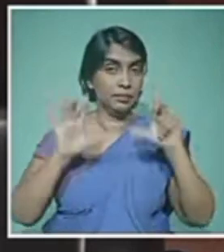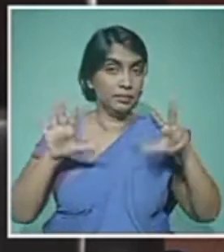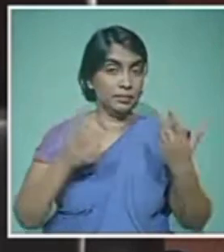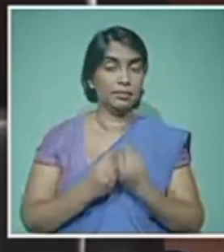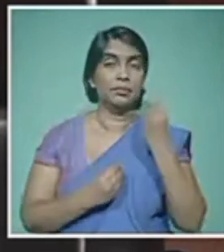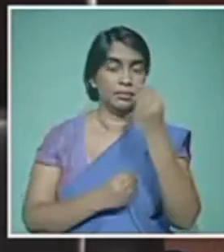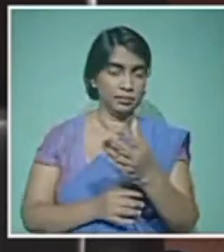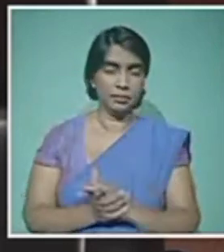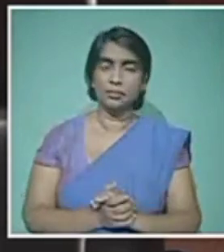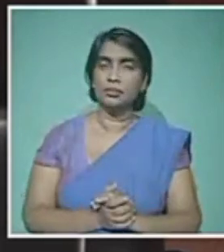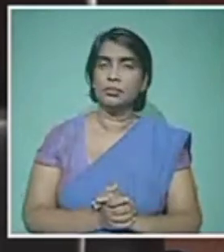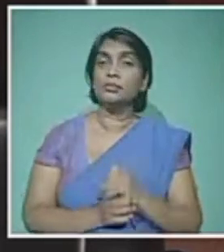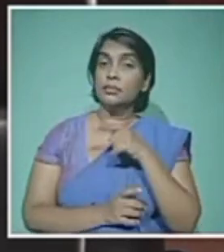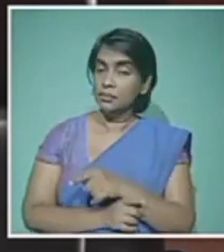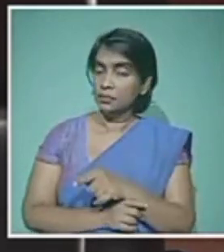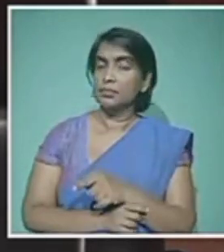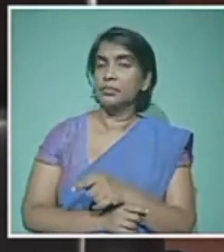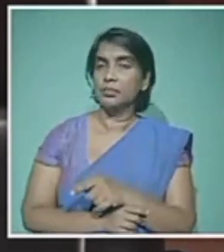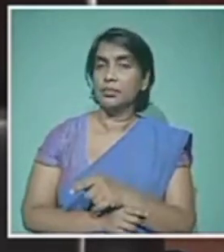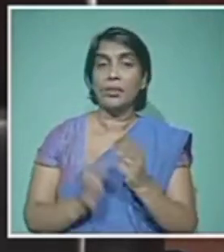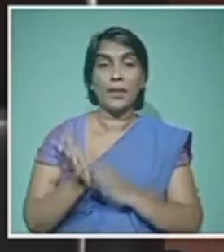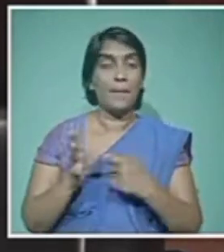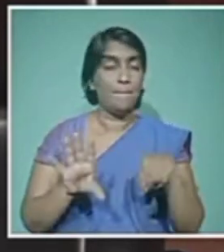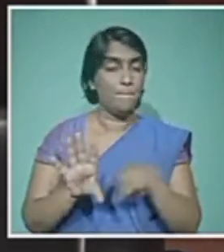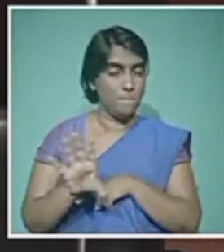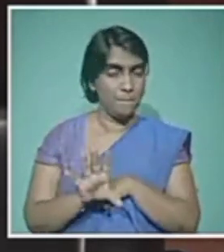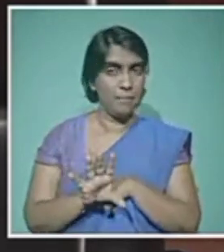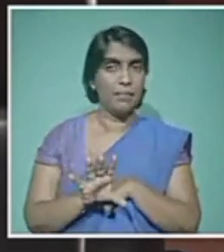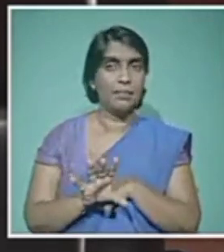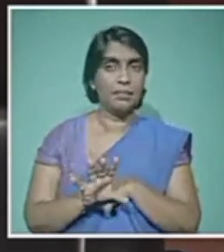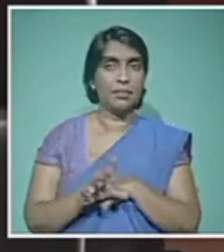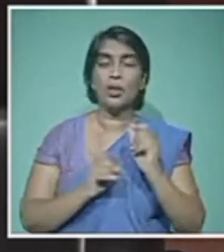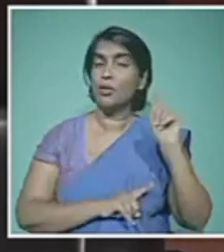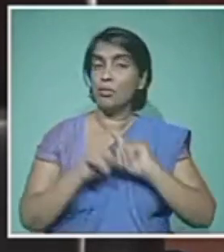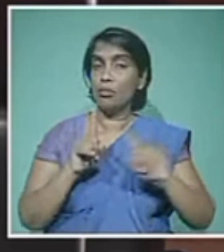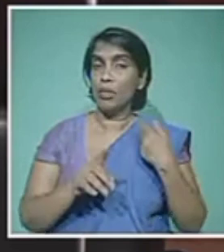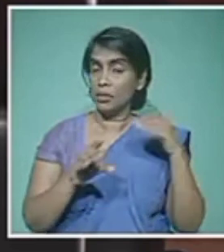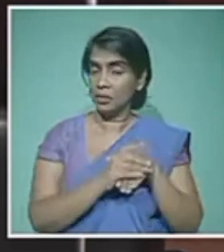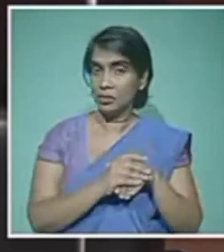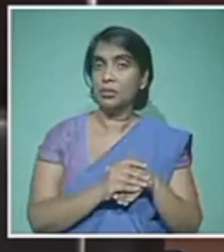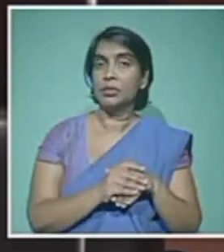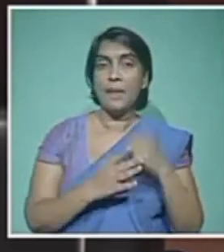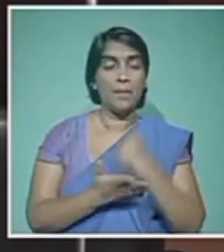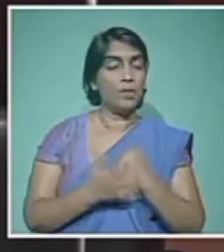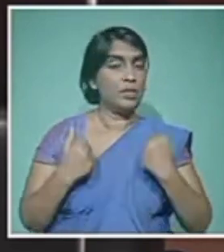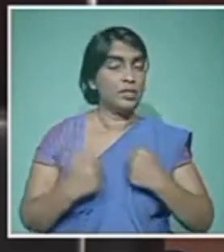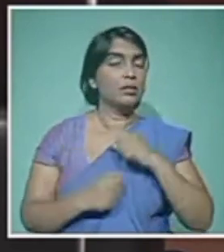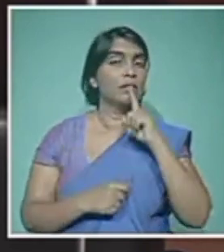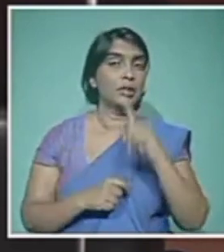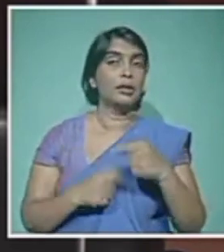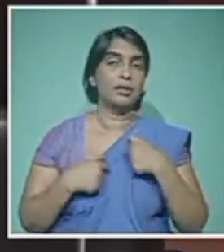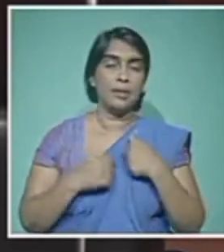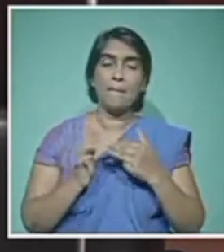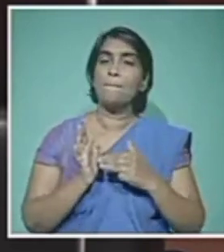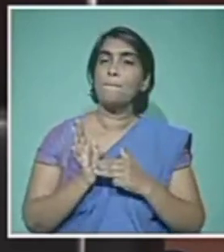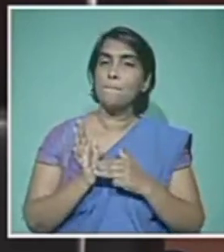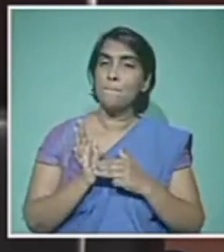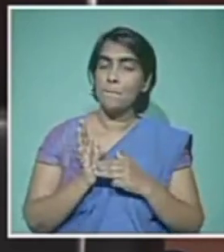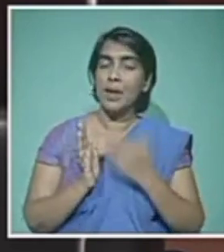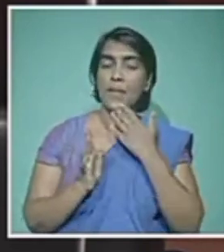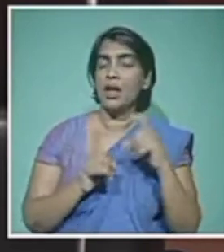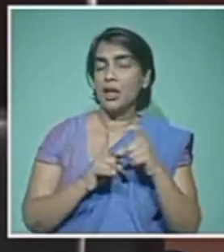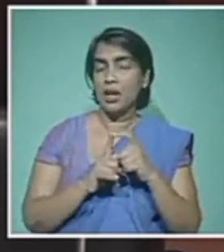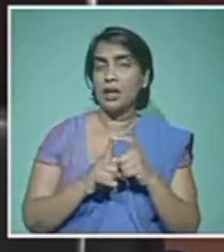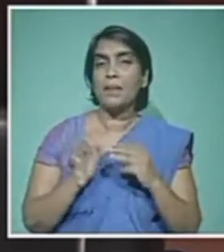දුන්නේ. ඒක මේ මාසේ පාර්ලිමේන්තුවට ඇවිල්ලා අපි මහ බැංකුවේ අධිපතිතුමා කිව්වා අපිට දැන් තියෙන්නේ ඇමරිකන්